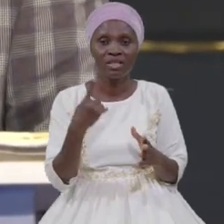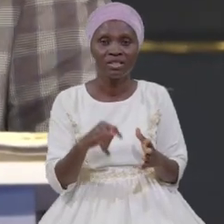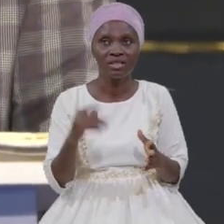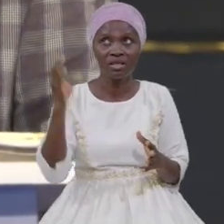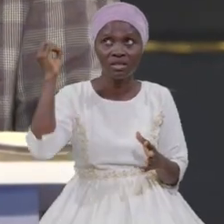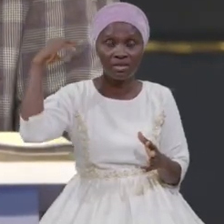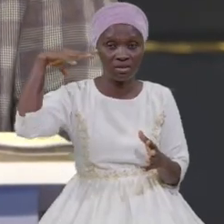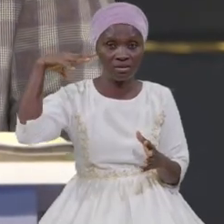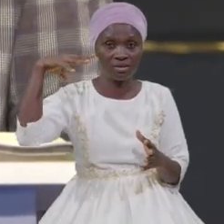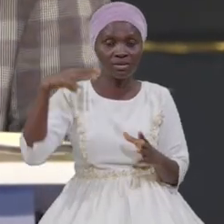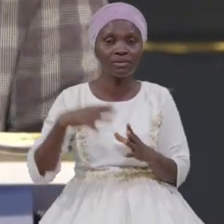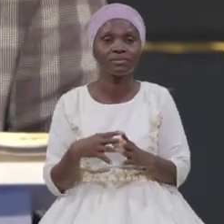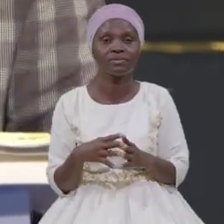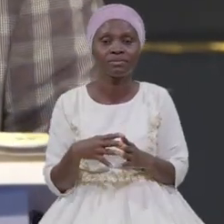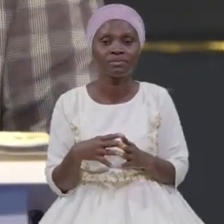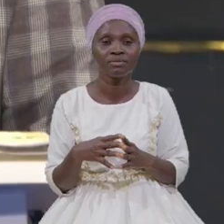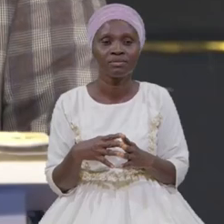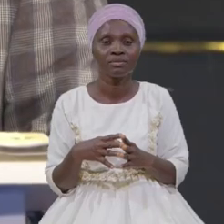La grâce.